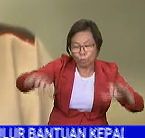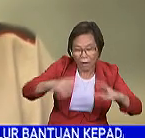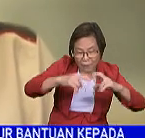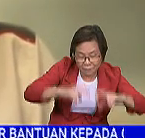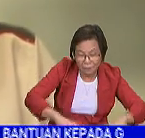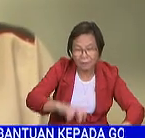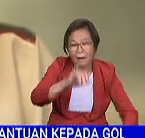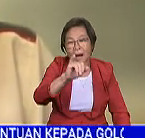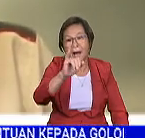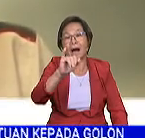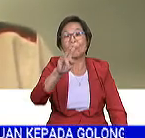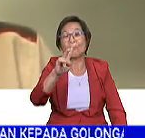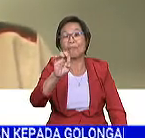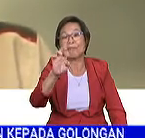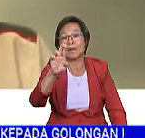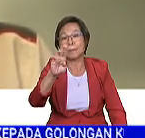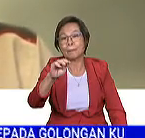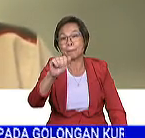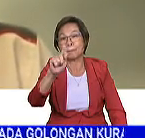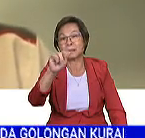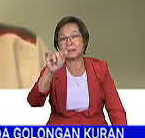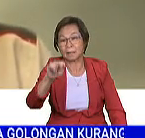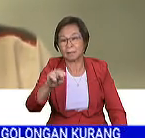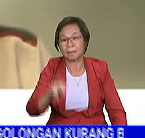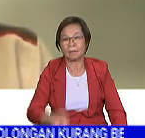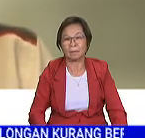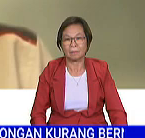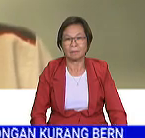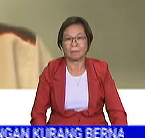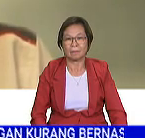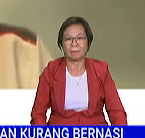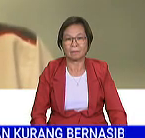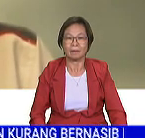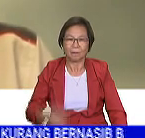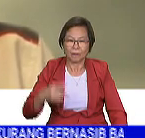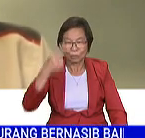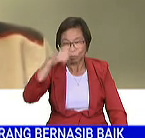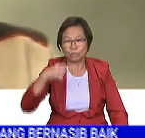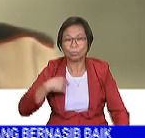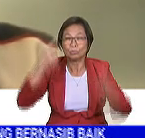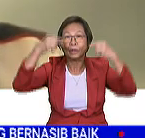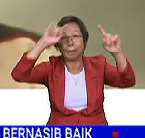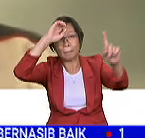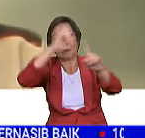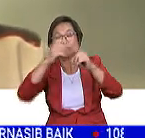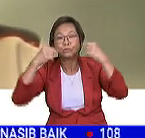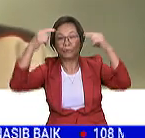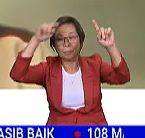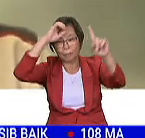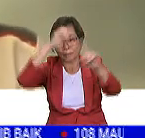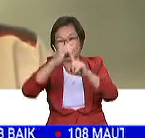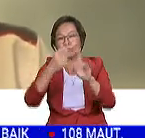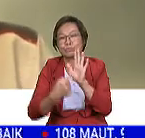seperti ivermectin memerlukan sampel yang terlalu besar untuk kita mencapai apa-apa matlamat yang kita